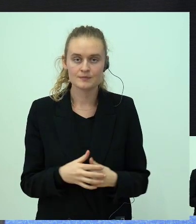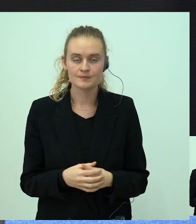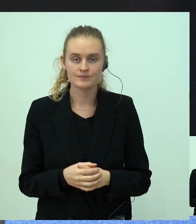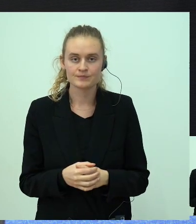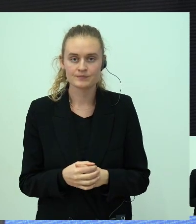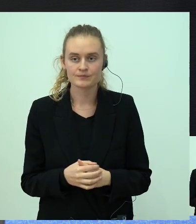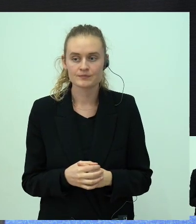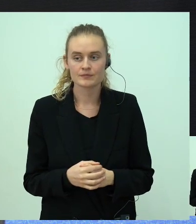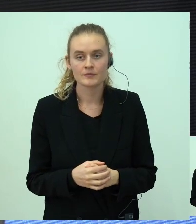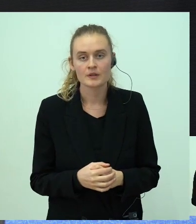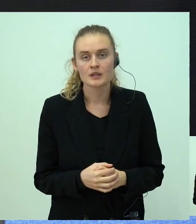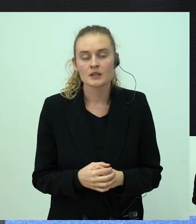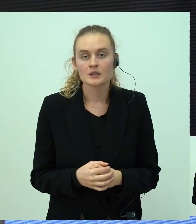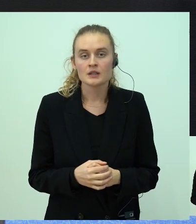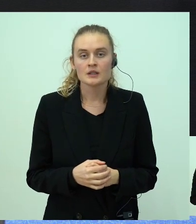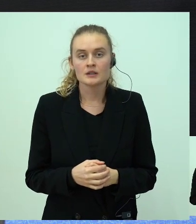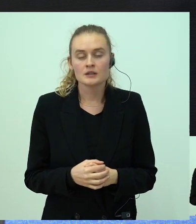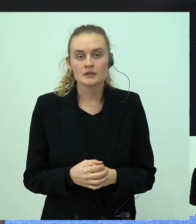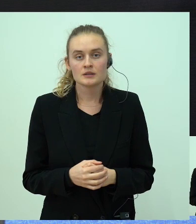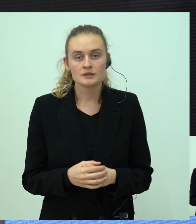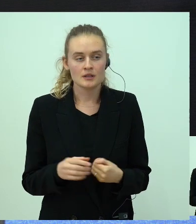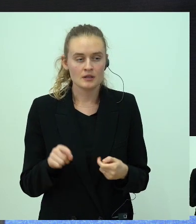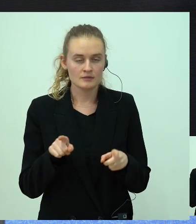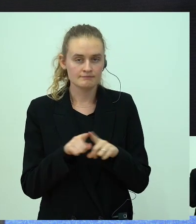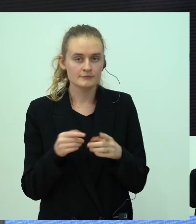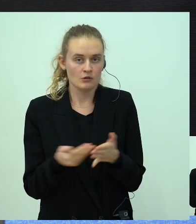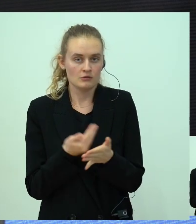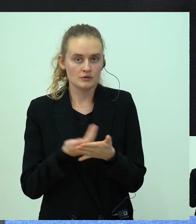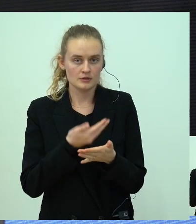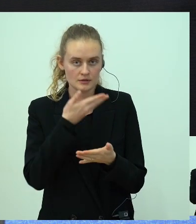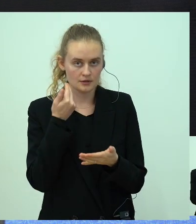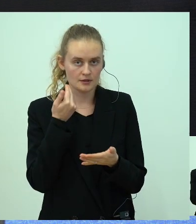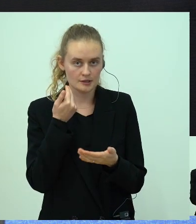Na, čia jokia naujiena. Yra daug žmonių,